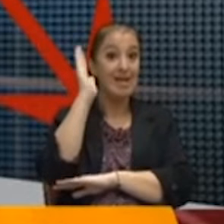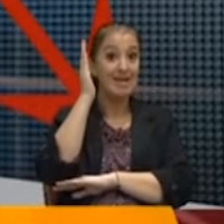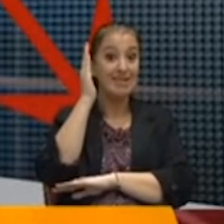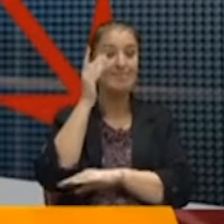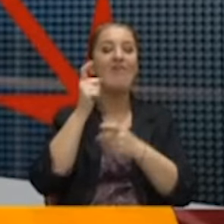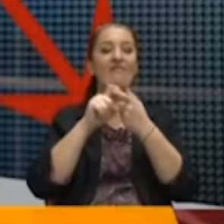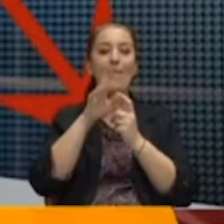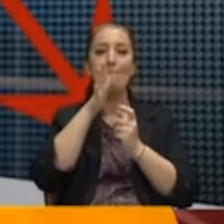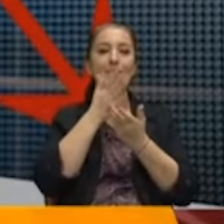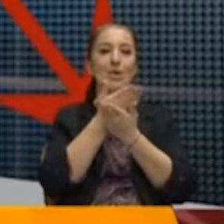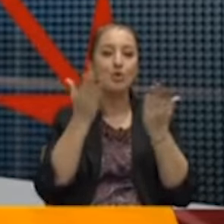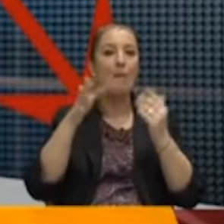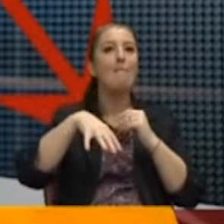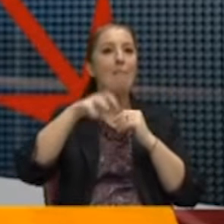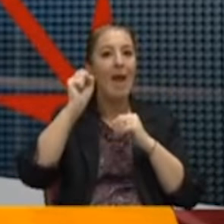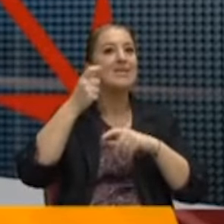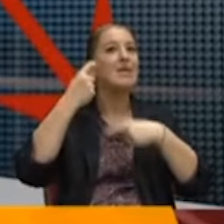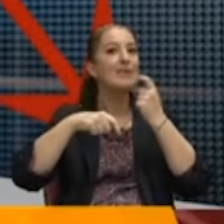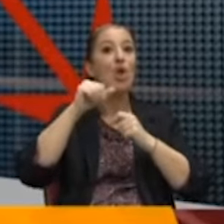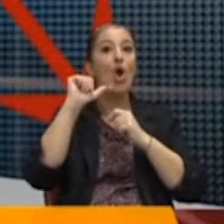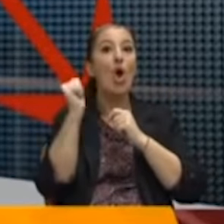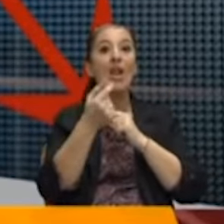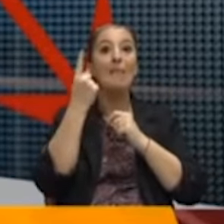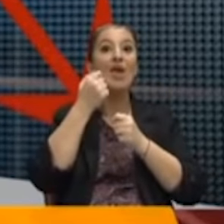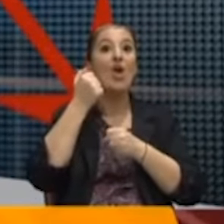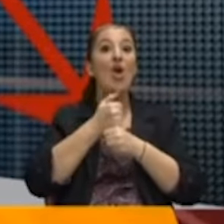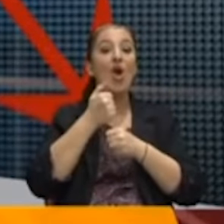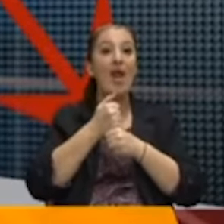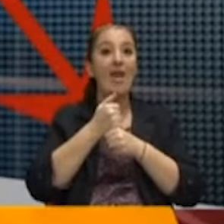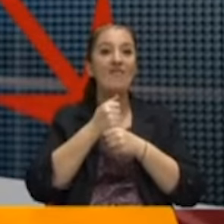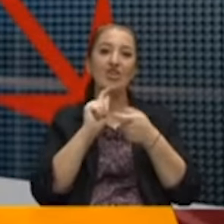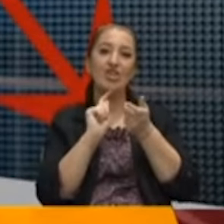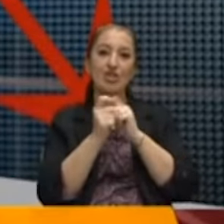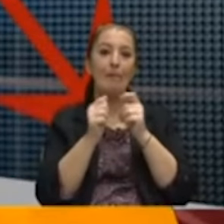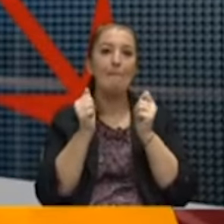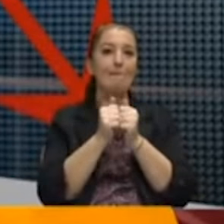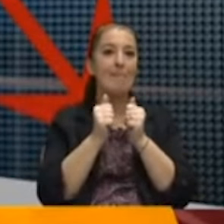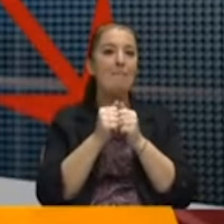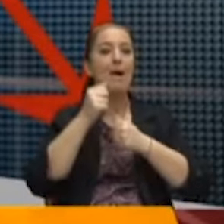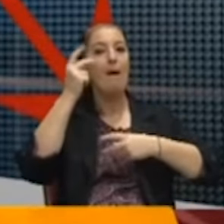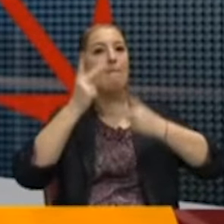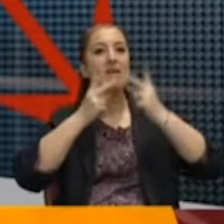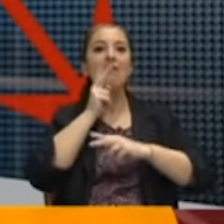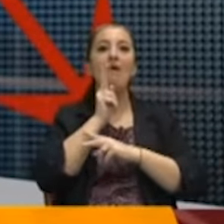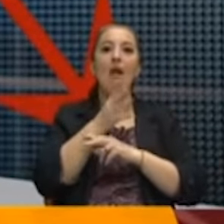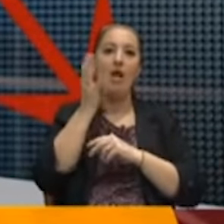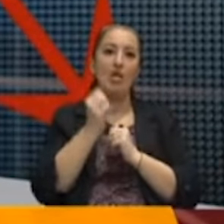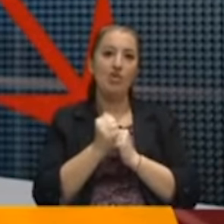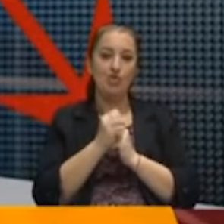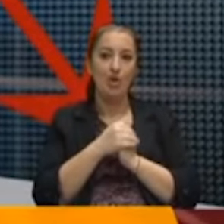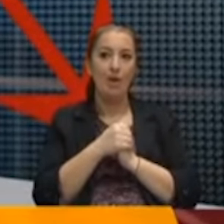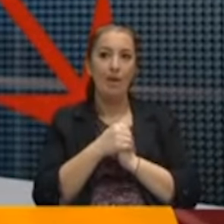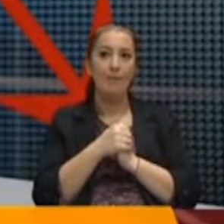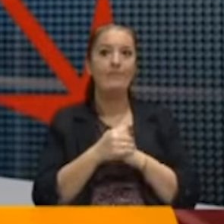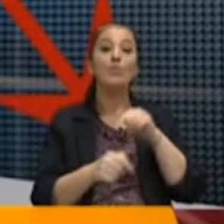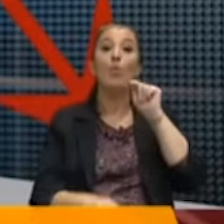ve biliyorsunuz Merkez Bankası'nda önemli bir görev değişimiyle beraber bazı kararlar alınacak.